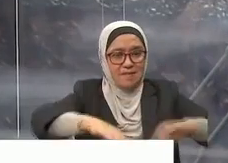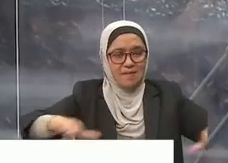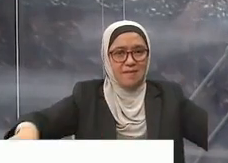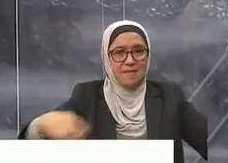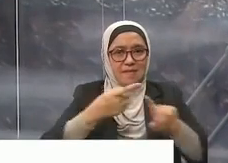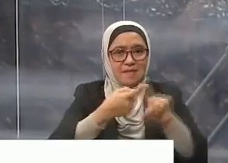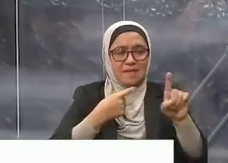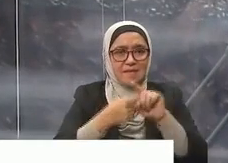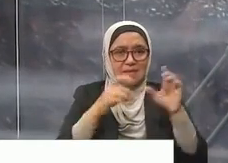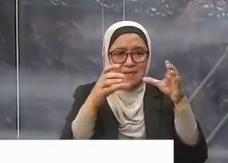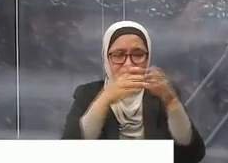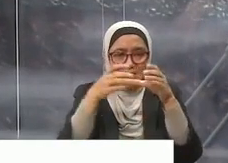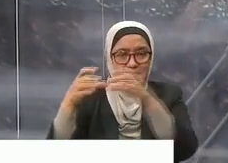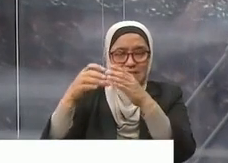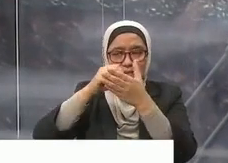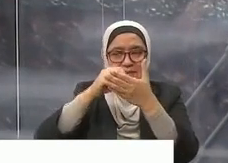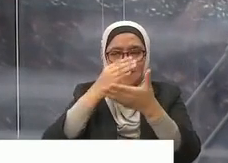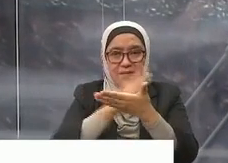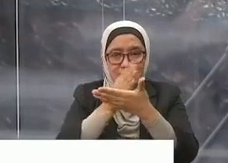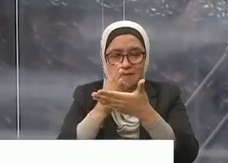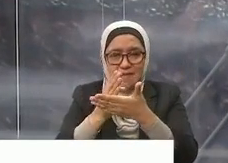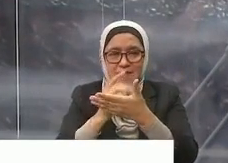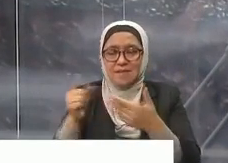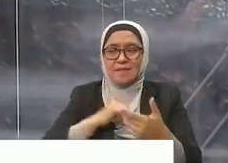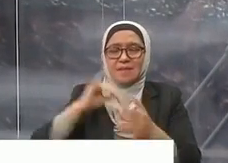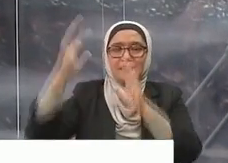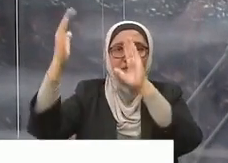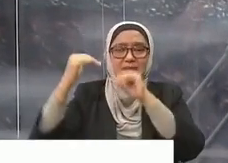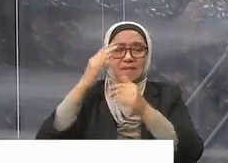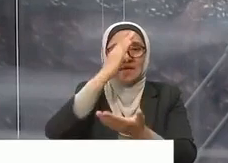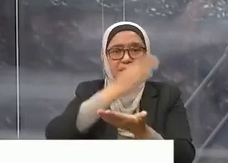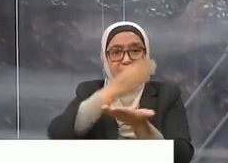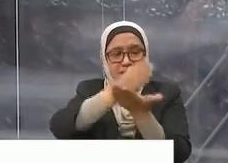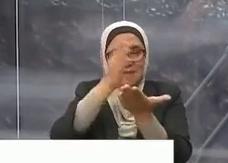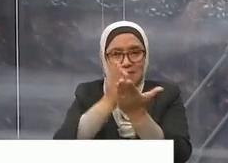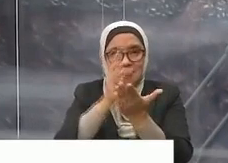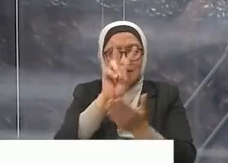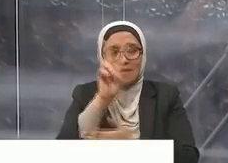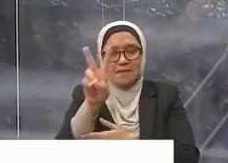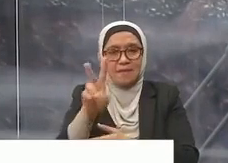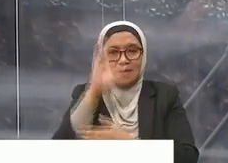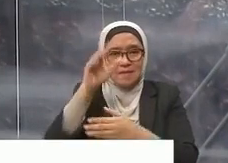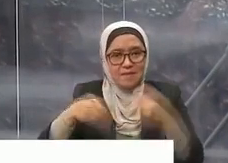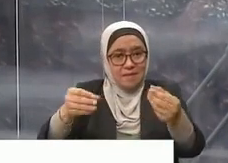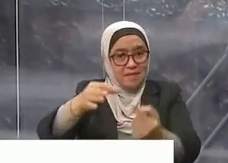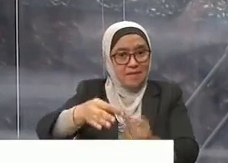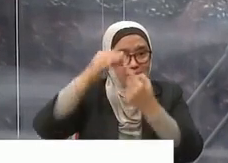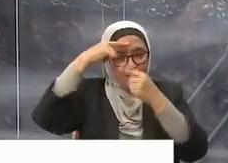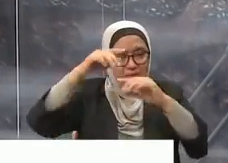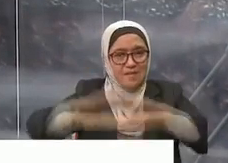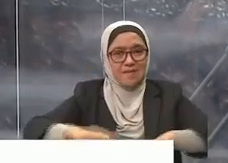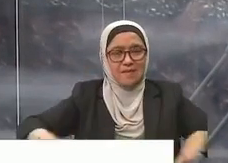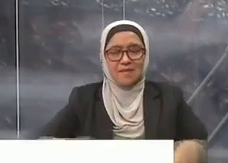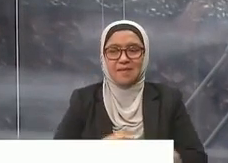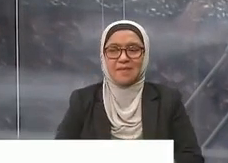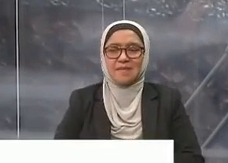Kanak-Kanak yang akan menjadi satu badan yang bebas dan memiliki bidang kuasa khusus bagi melindungi hak serta kebajikan kanak-kanak di Malaysia. Azalina